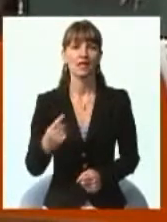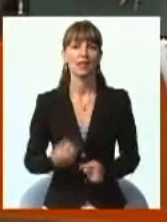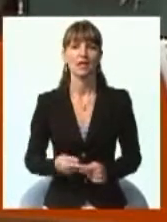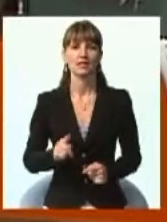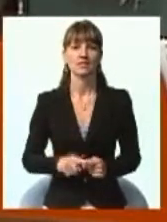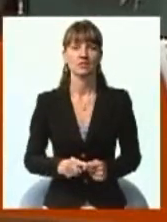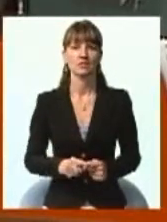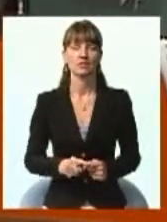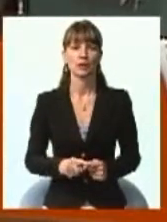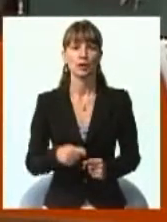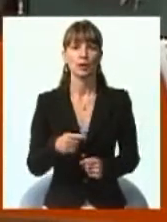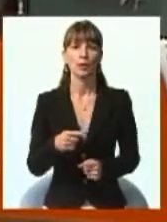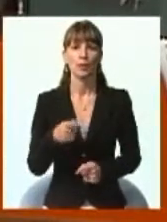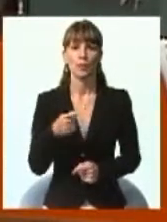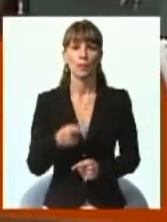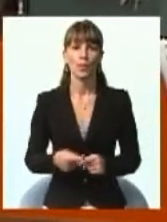це полулюдина.